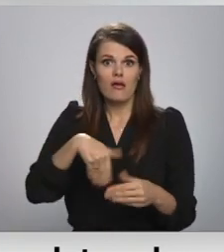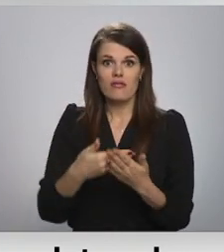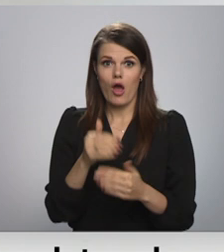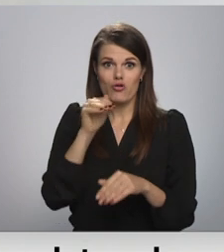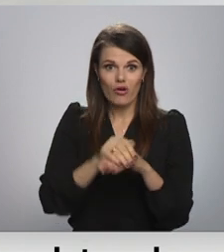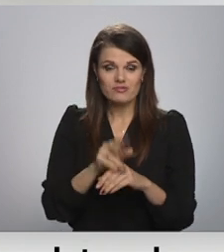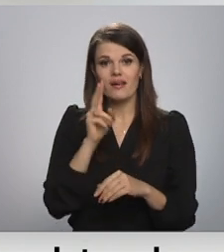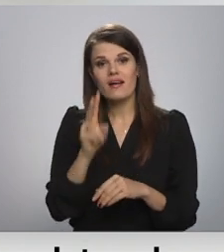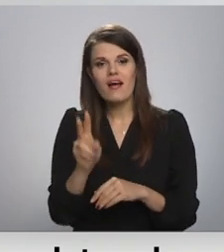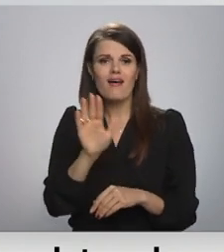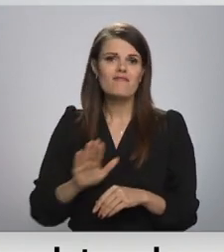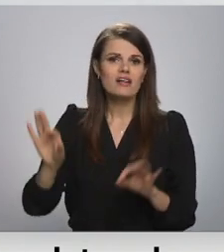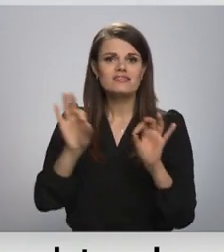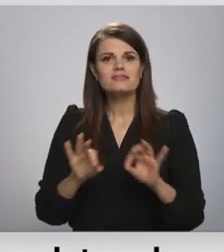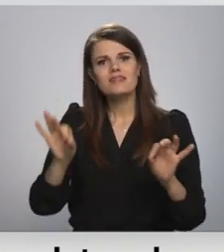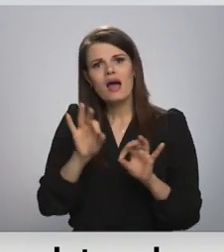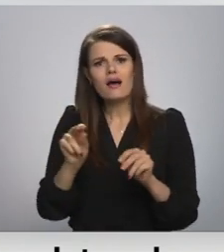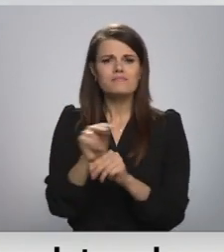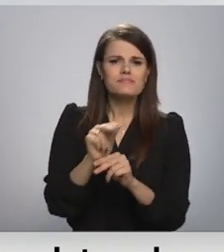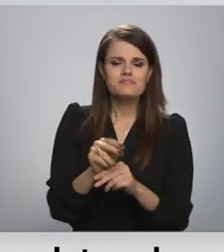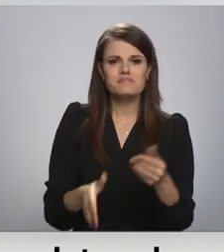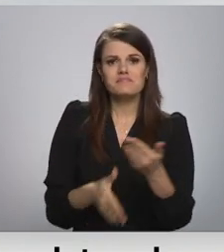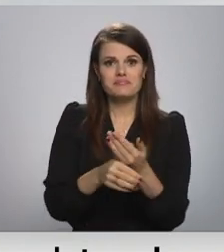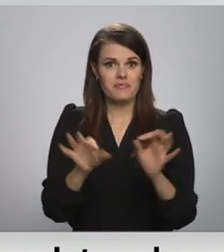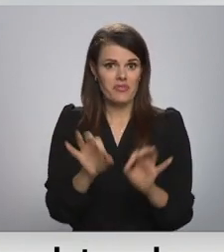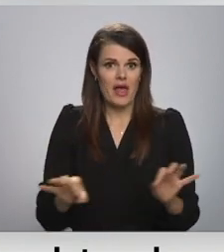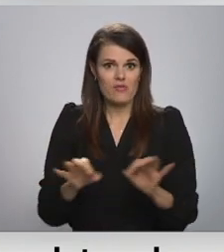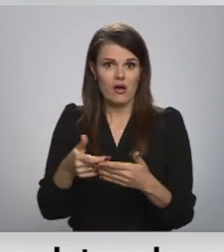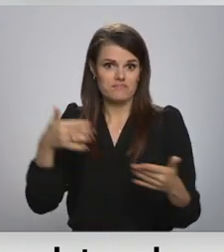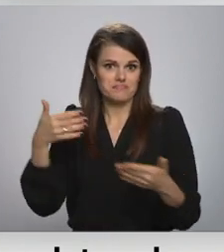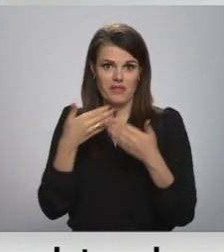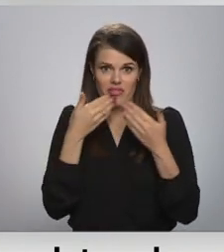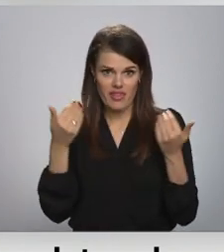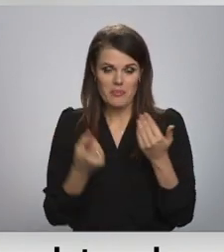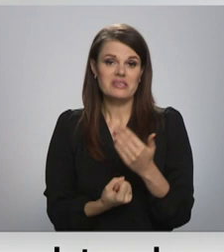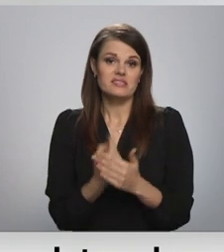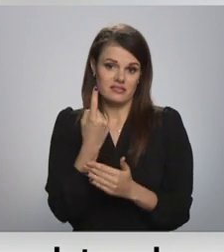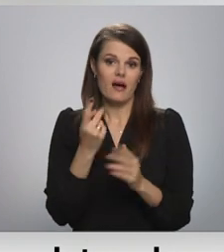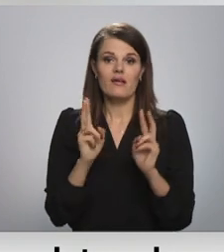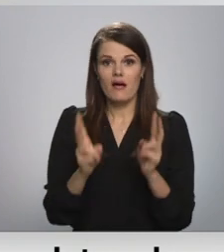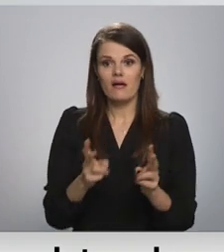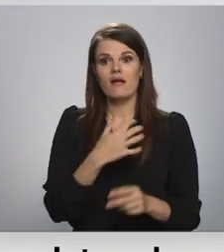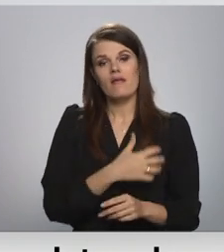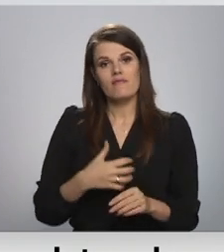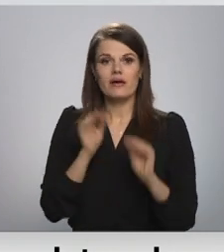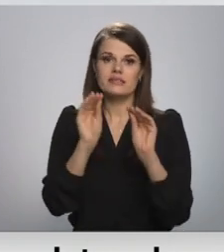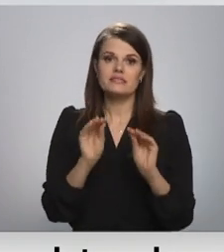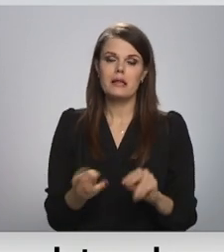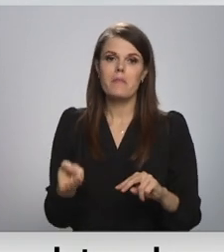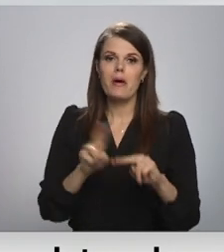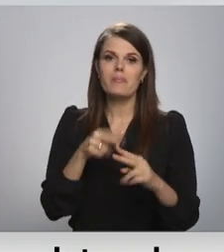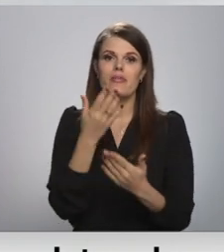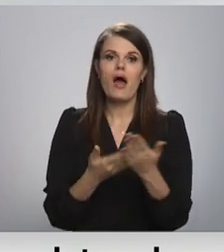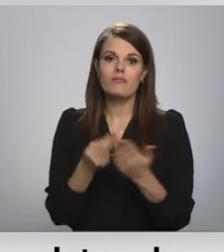konstatēts, ka nav veikts nekas, nekādi darbi nav veikti, tad droši vien ir jāizstrādā papildus